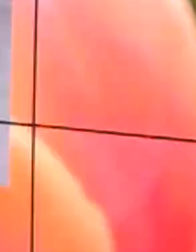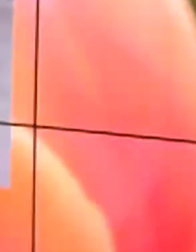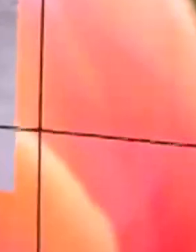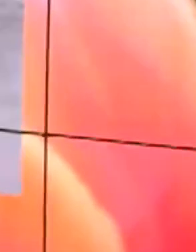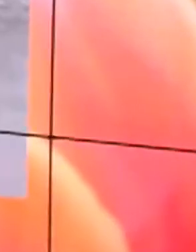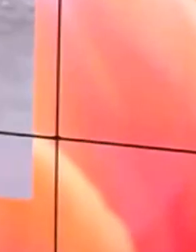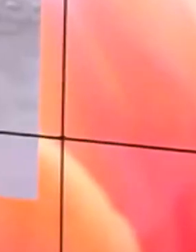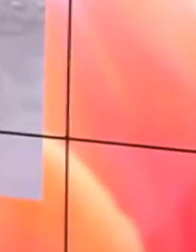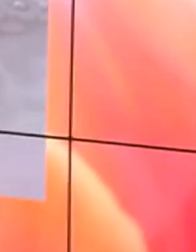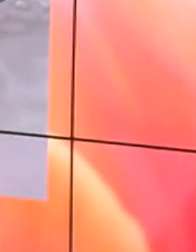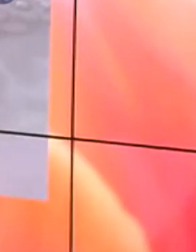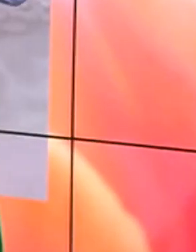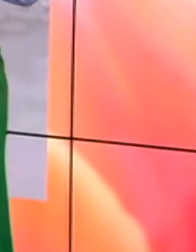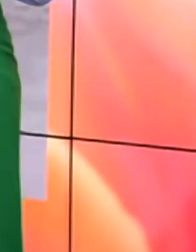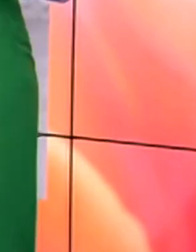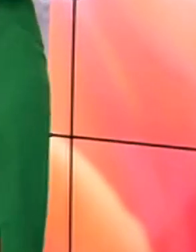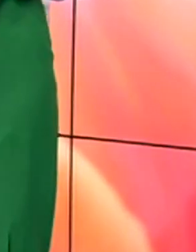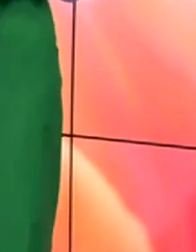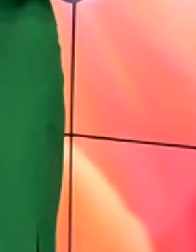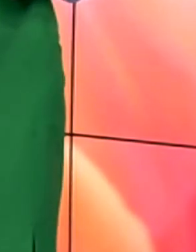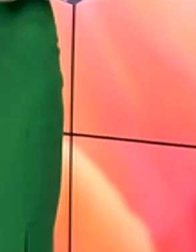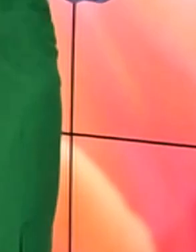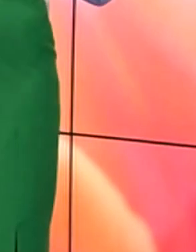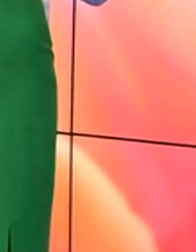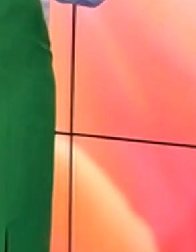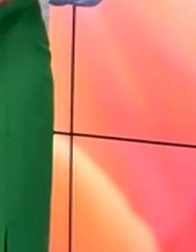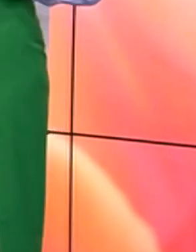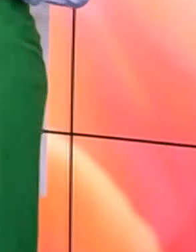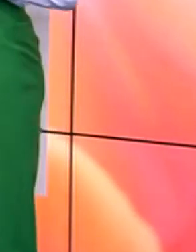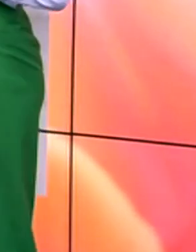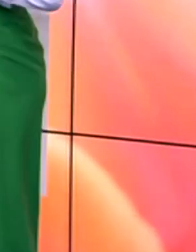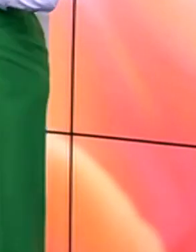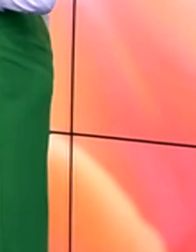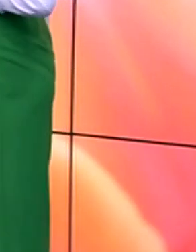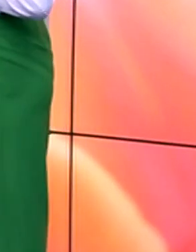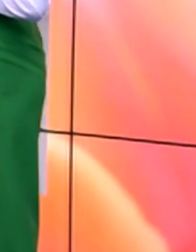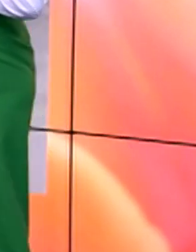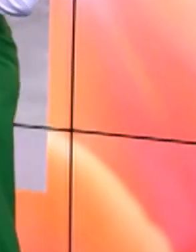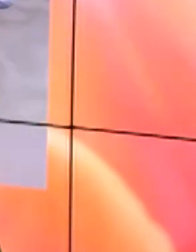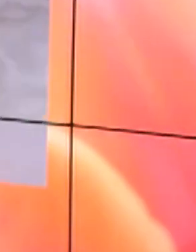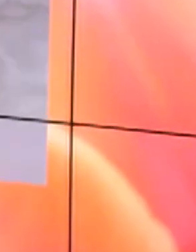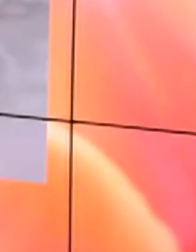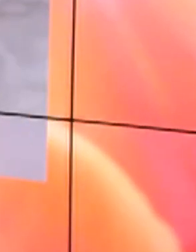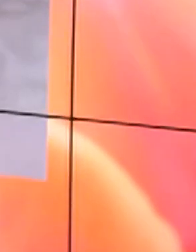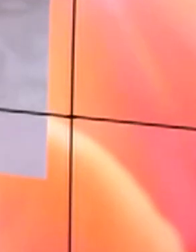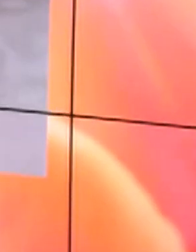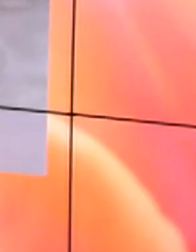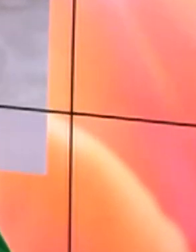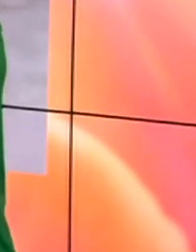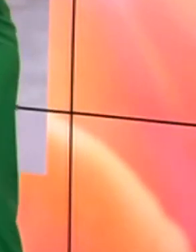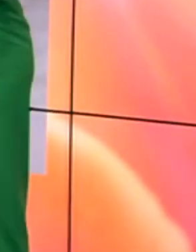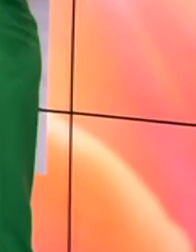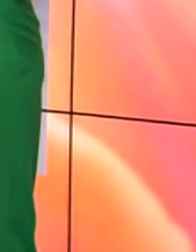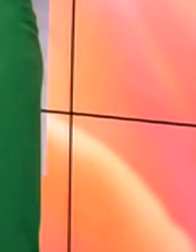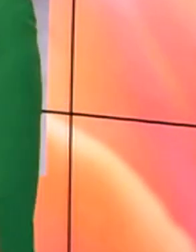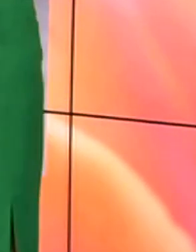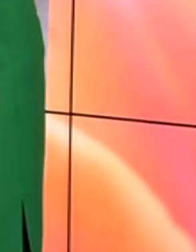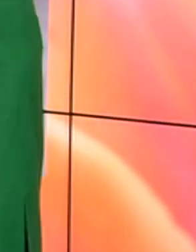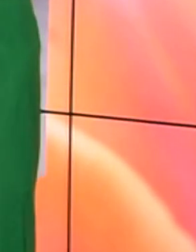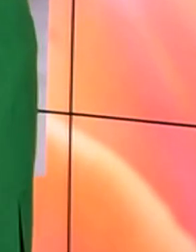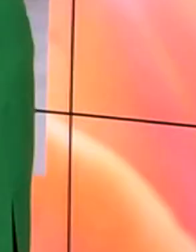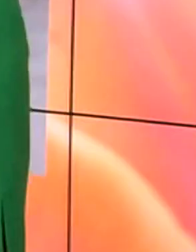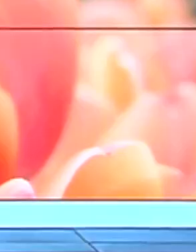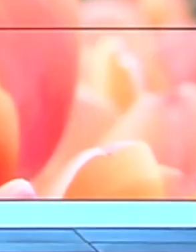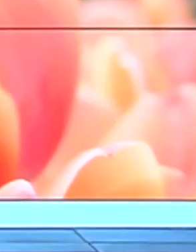Мегаполистерге келетін болсақ, Шымкент пен Алматыда түнде 19 градус жылы, күндіз Шымкентте 36, Алматыда 29 градус ыстық, Алматыда жаңбыр